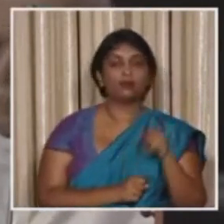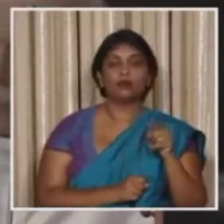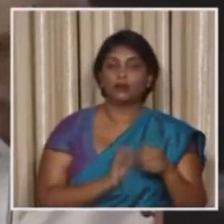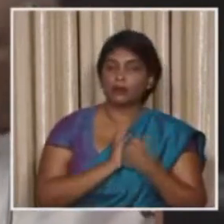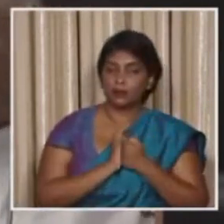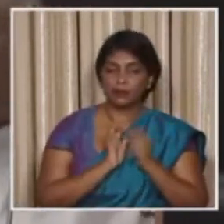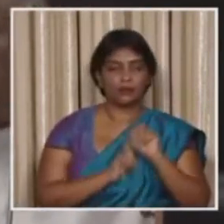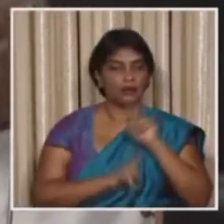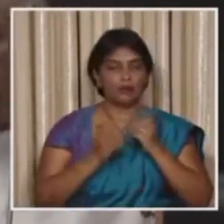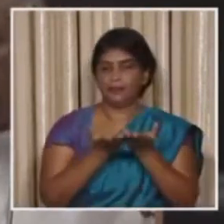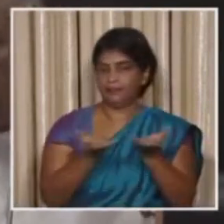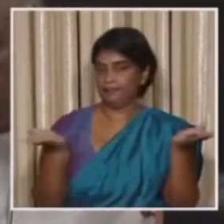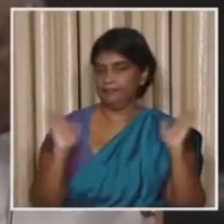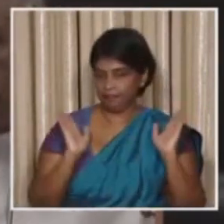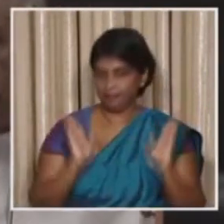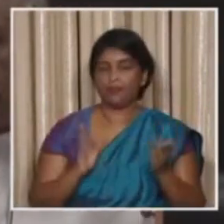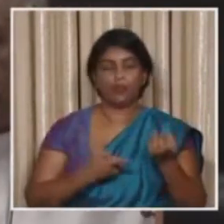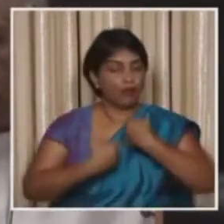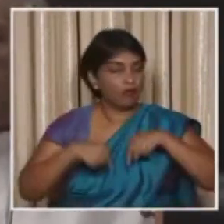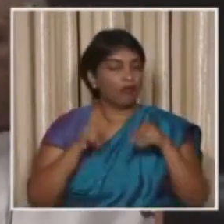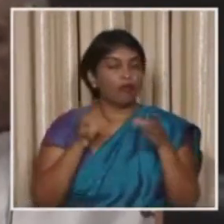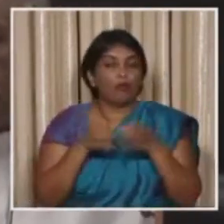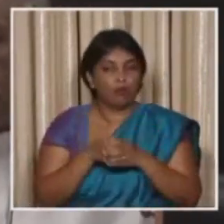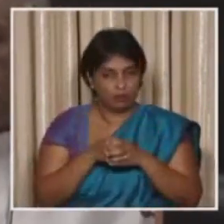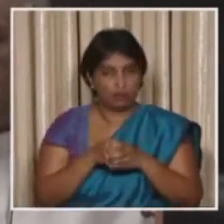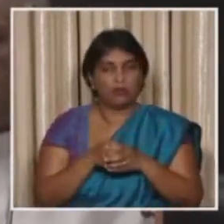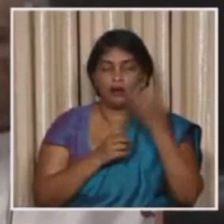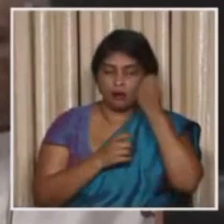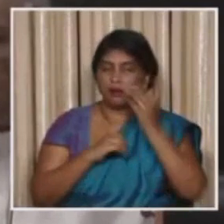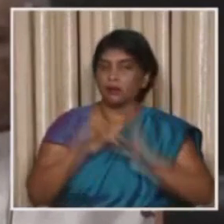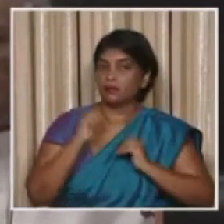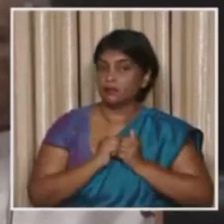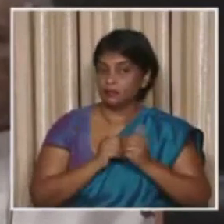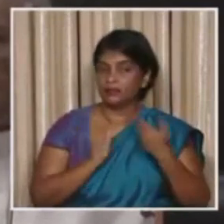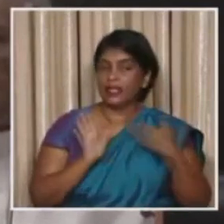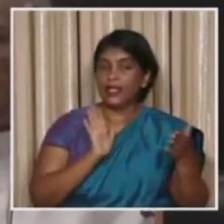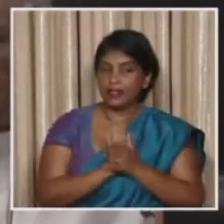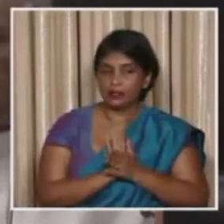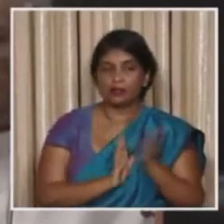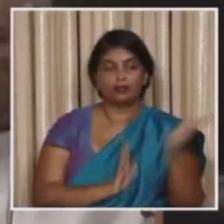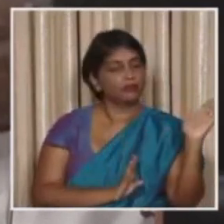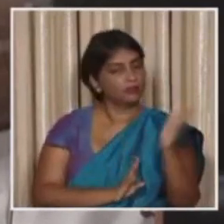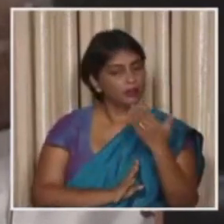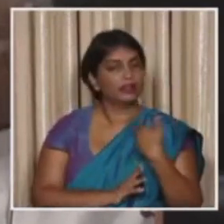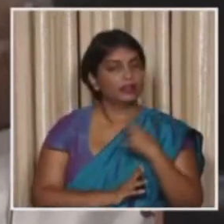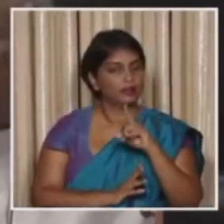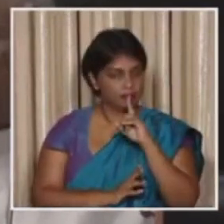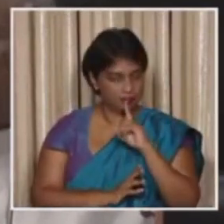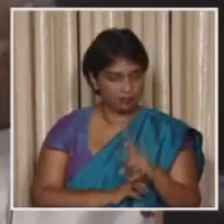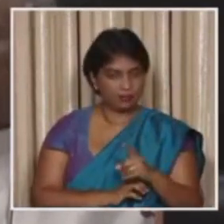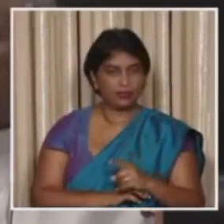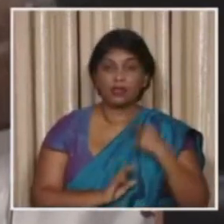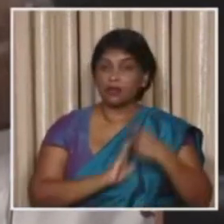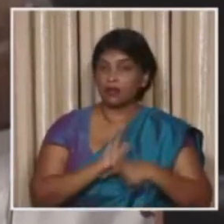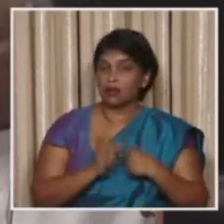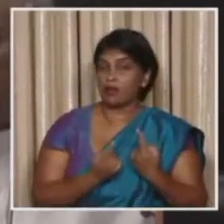ගරු සභාවේ ඔබටයි. පොදු එකඟතාවයක් ඔස්සේ ඒ පියවර ගන්නට එක්වෙන ලෙස මම ඔබ සැමෙන්ම ඉල්ලා සිටිනවා.